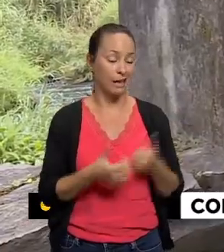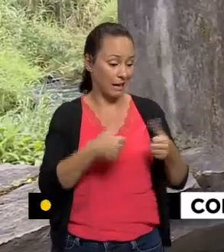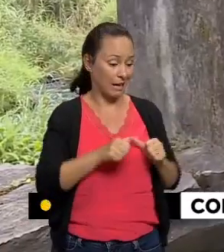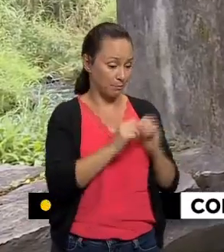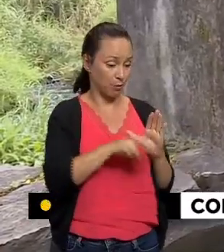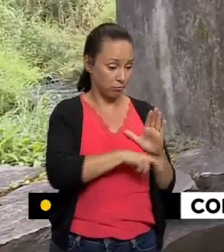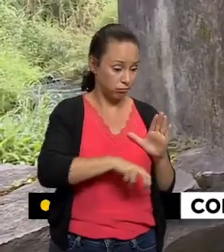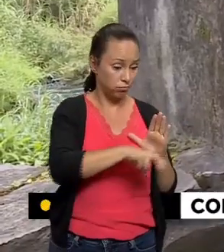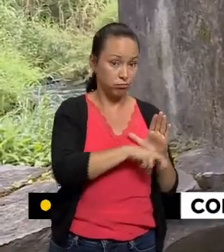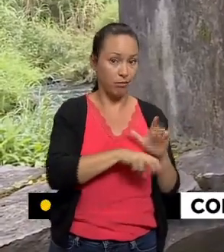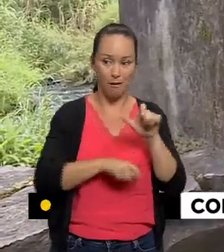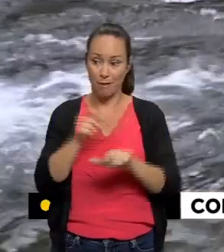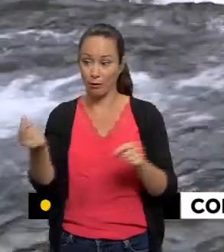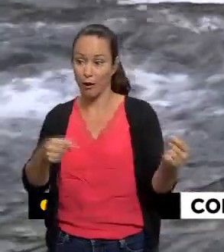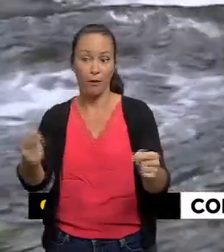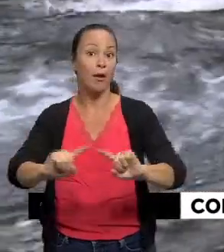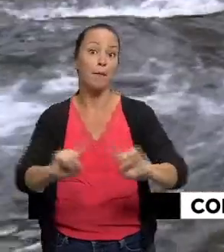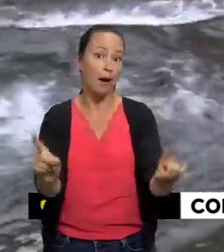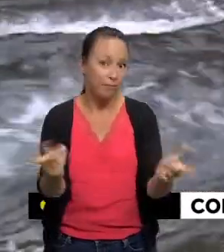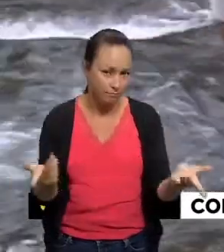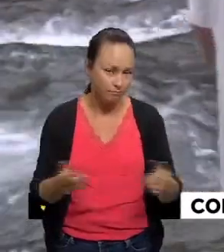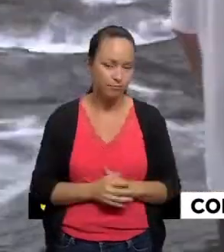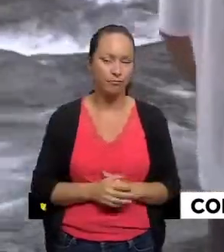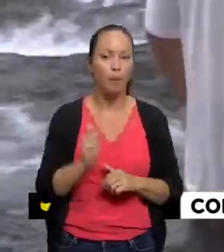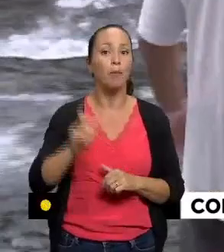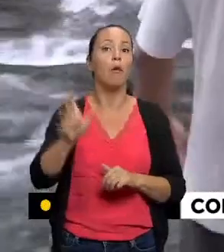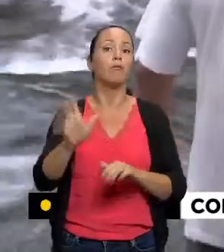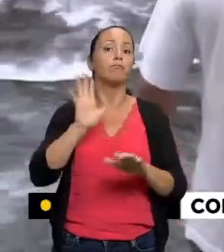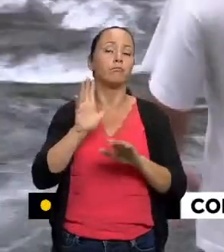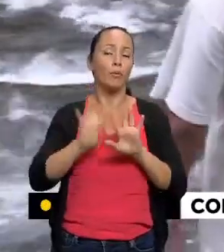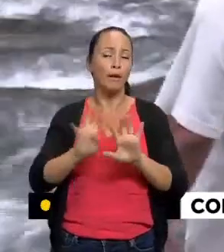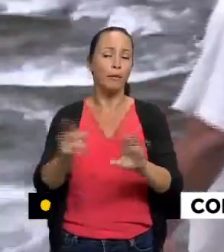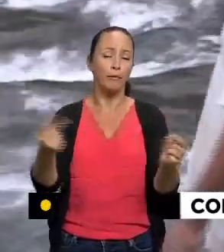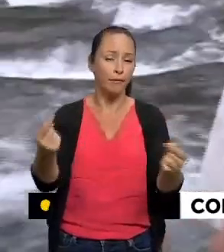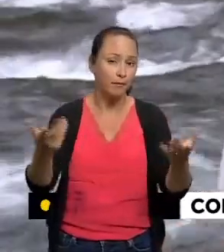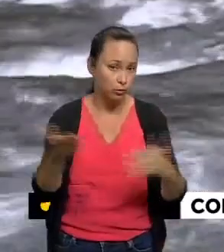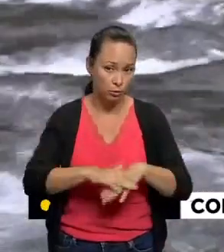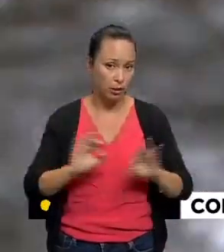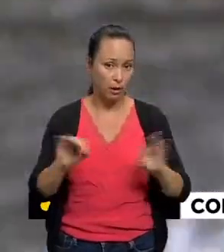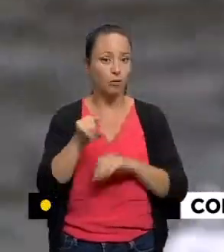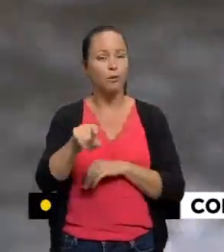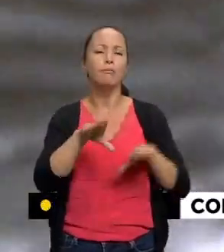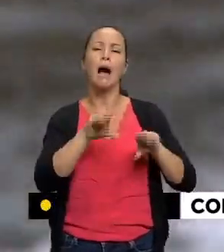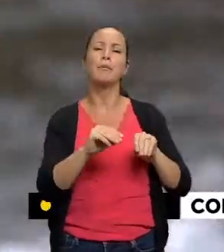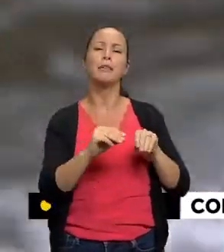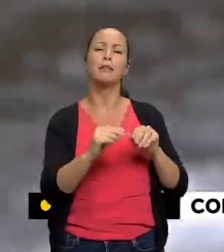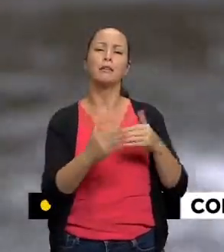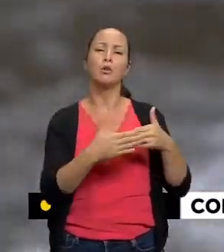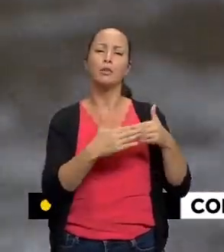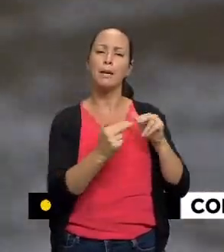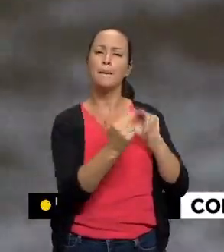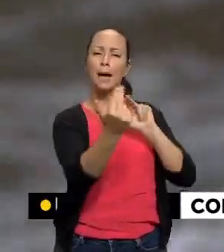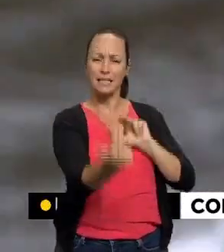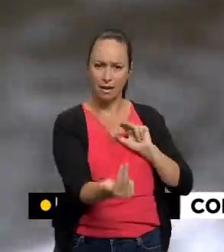rivière les pique-niqueurs accourant de partout chaque week-end. Yannick Teicher, installé du côté de la passerelle depuis quelques années, apprécie lui